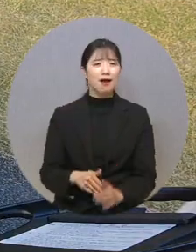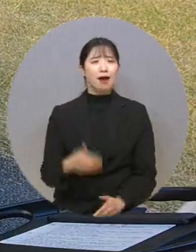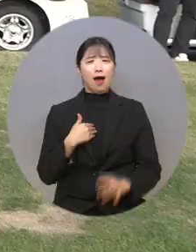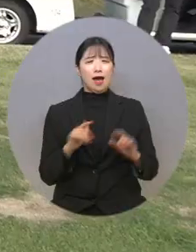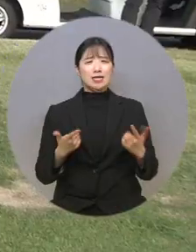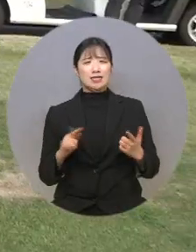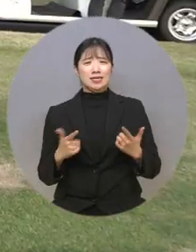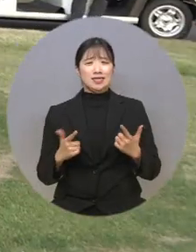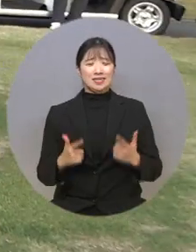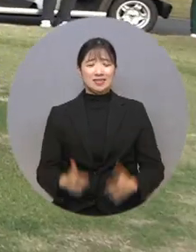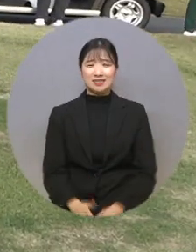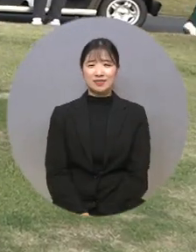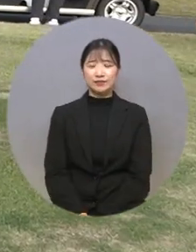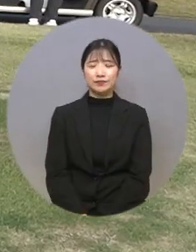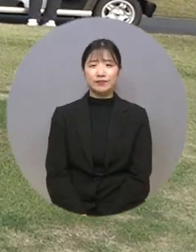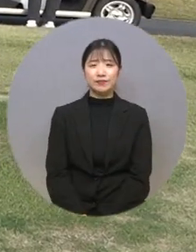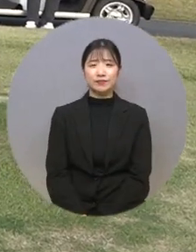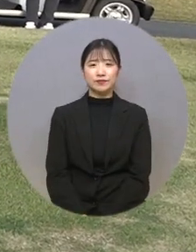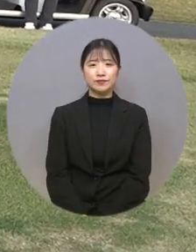아닙니다.